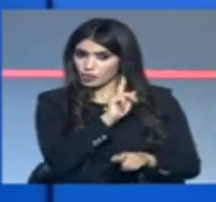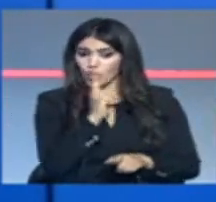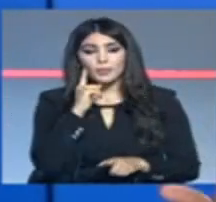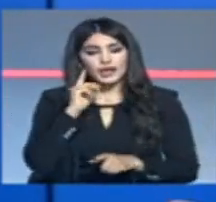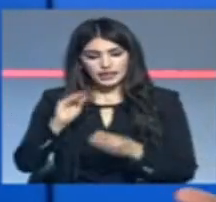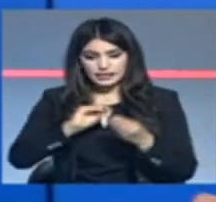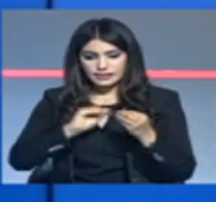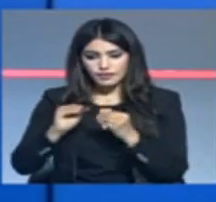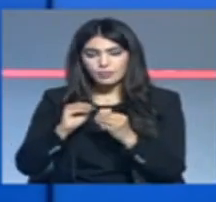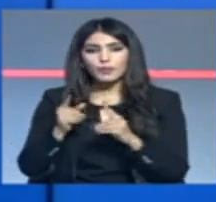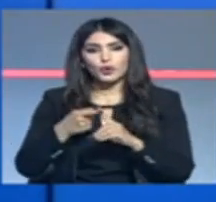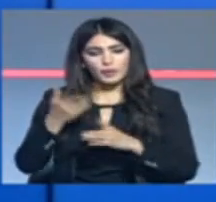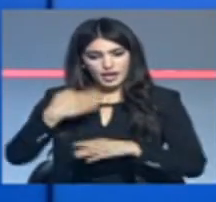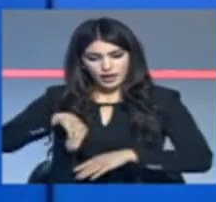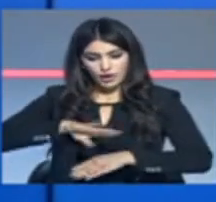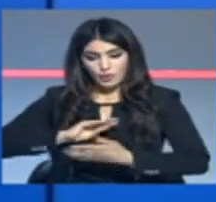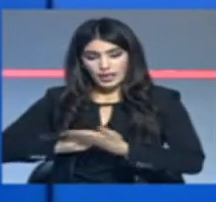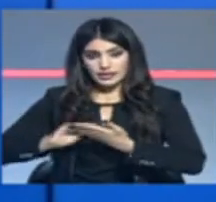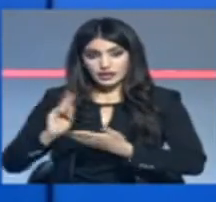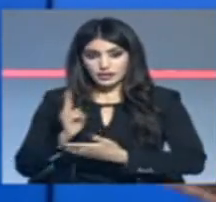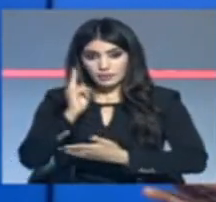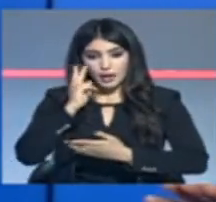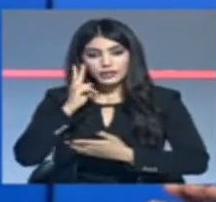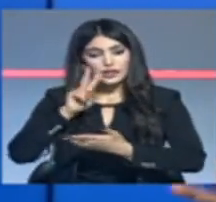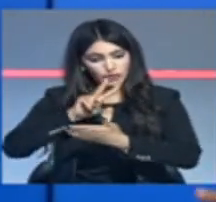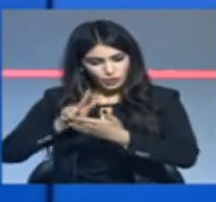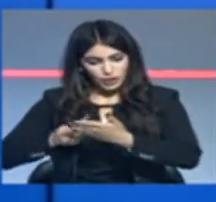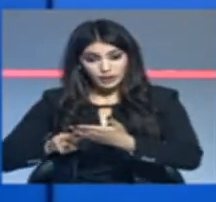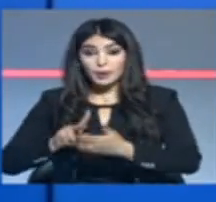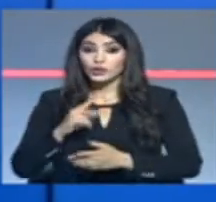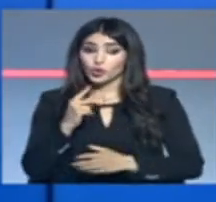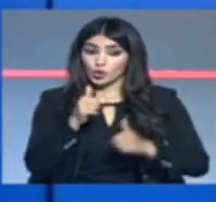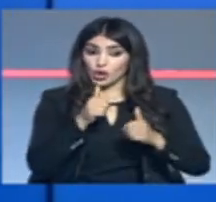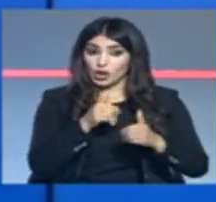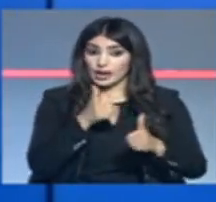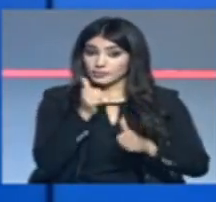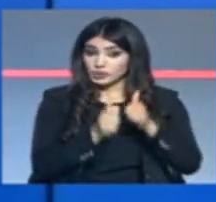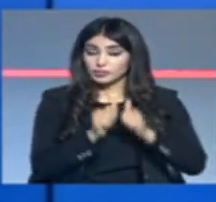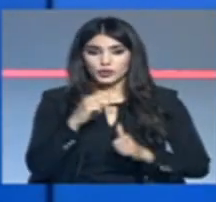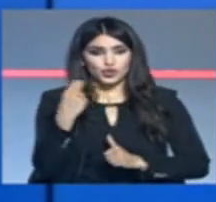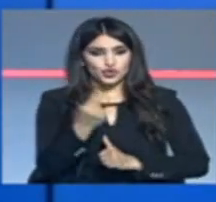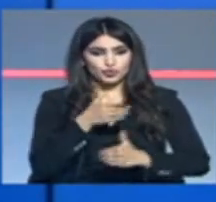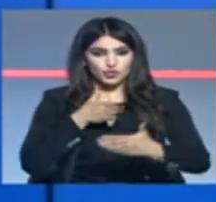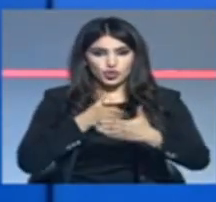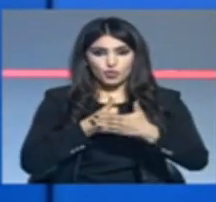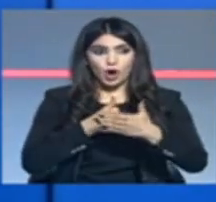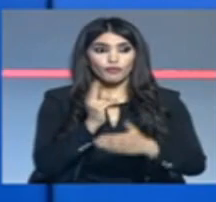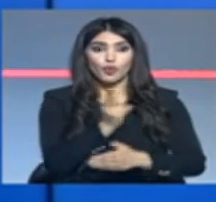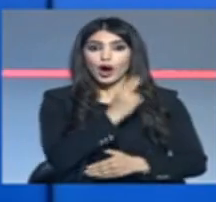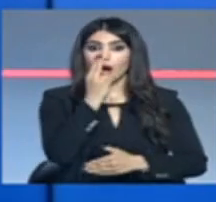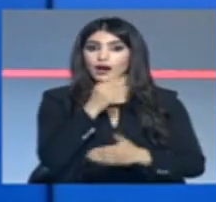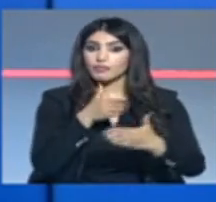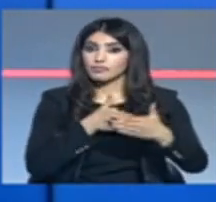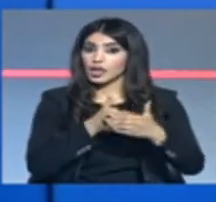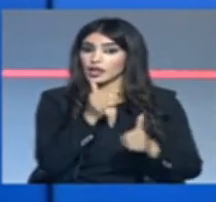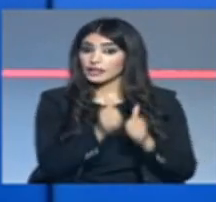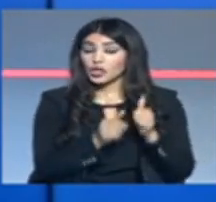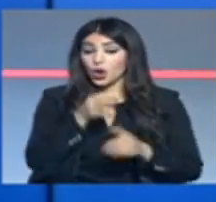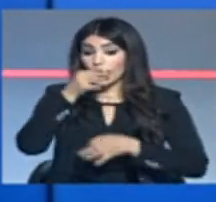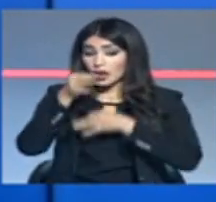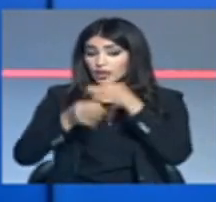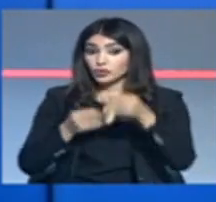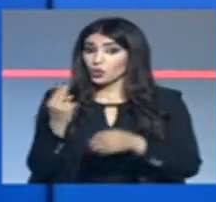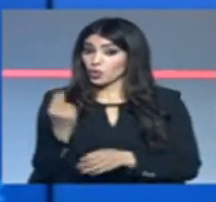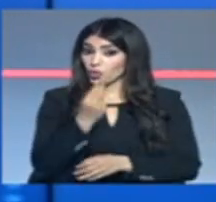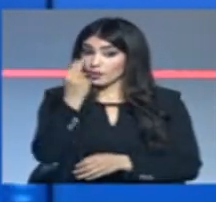وندرسوها ونقوموا باللازم. الامتحانات ما نجموش نوقفوا مرفق عمومي، احنا هذا اللي ناكد عليه،